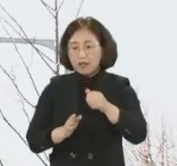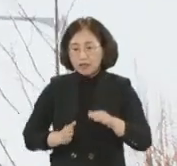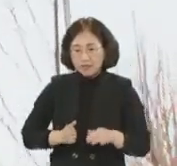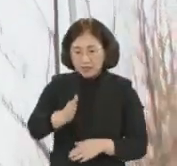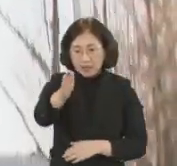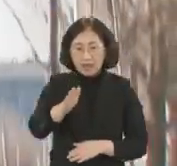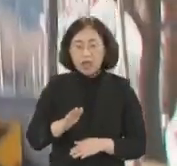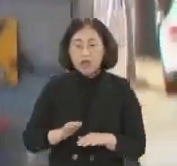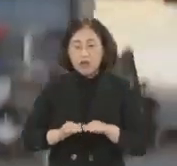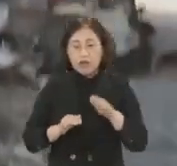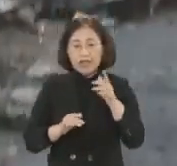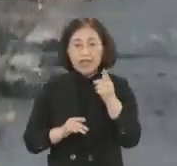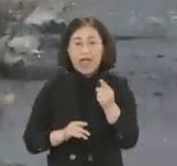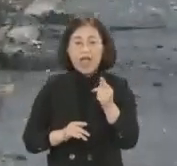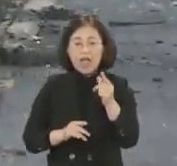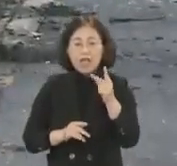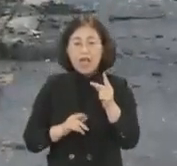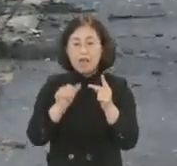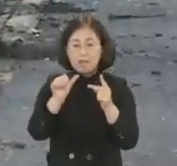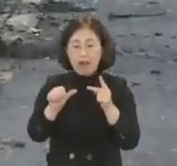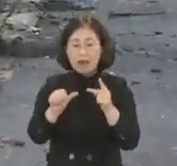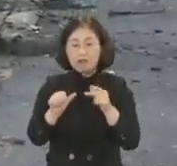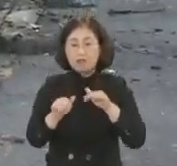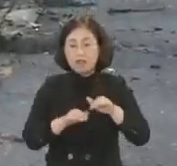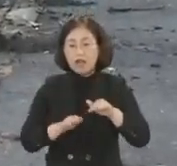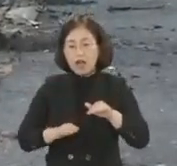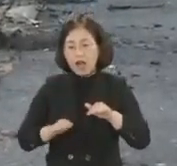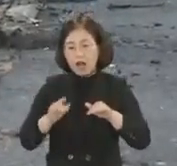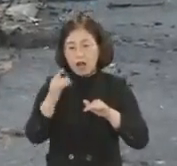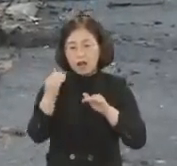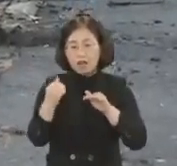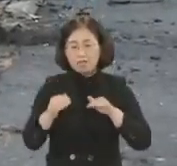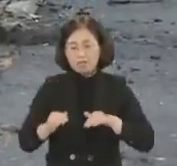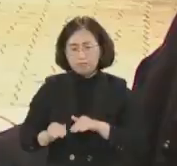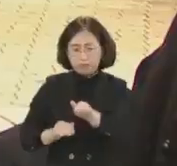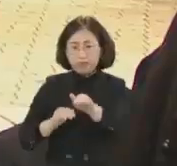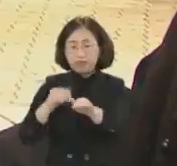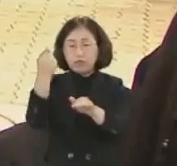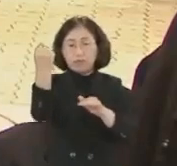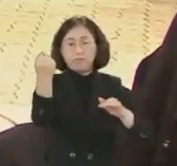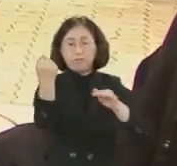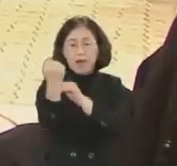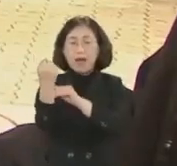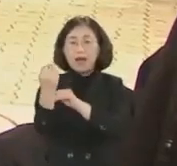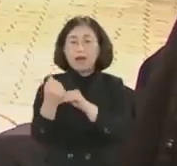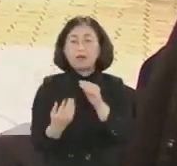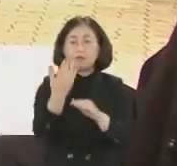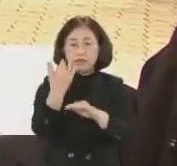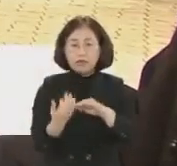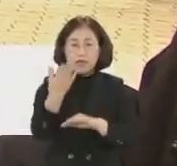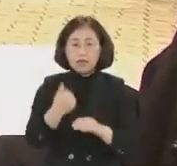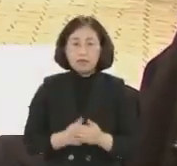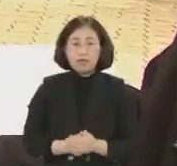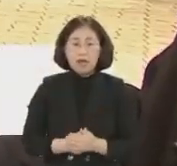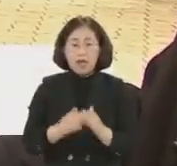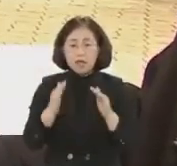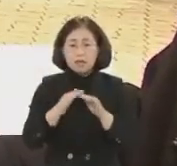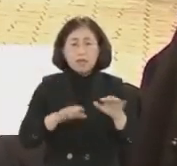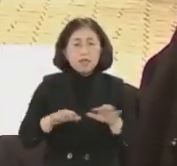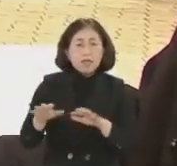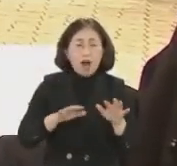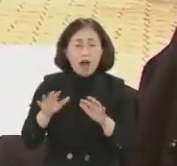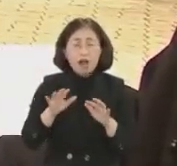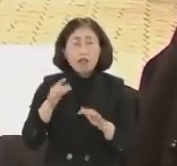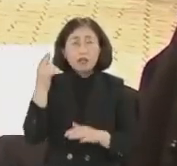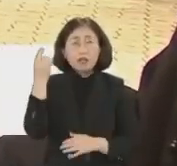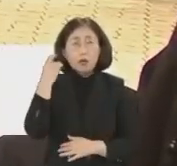렌터카가 표지판 철제 기둥과 충돌해 불이 났습니다. 집이 흔들릴 정도로 소리가 컸어요. 그래서 이게